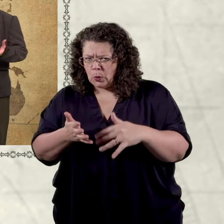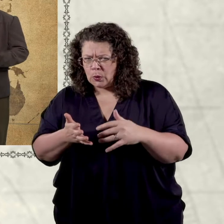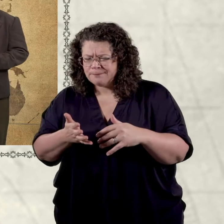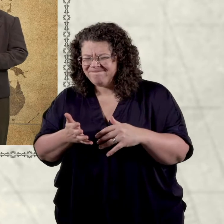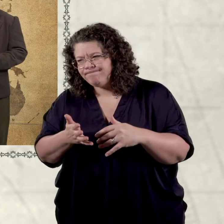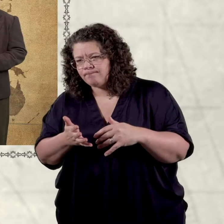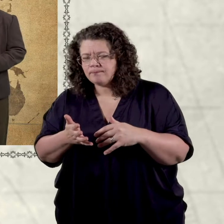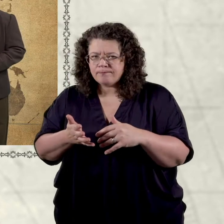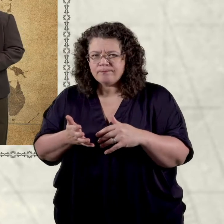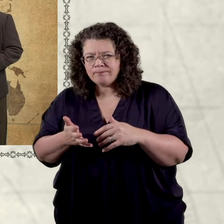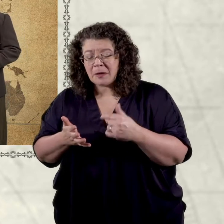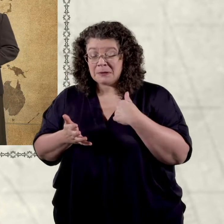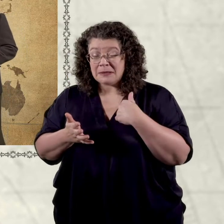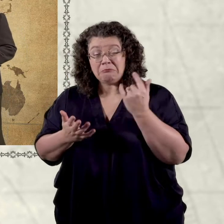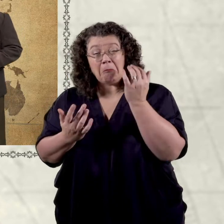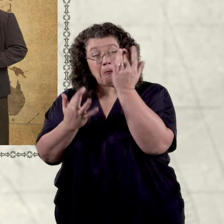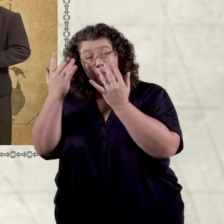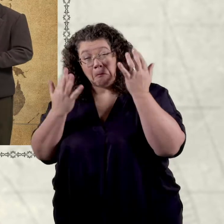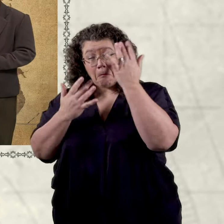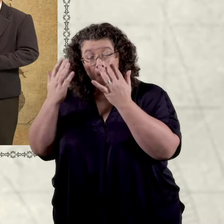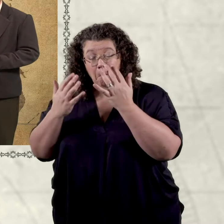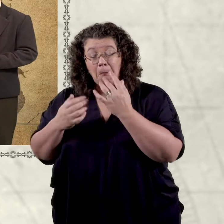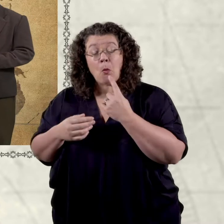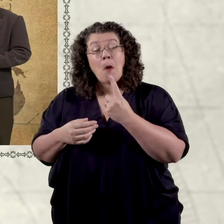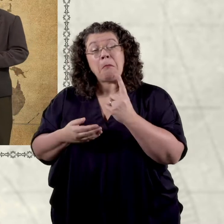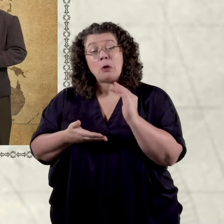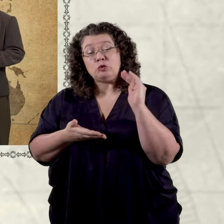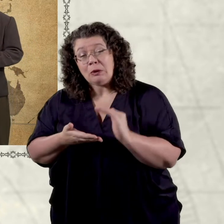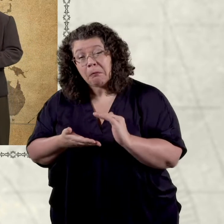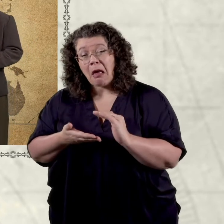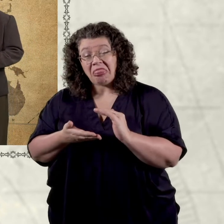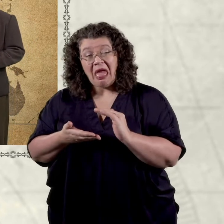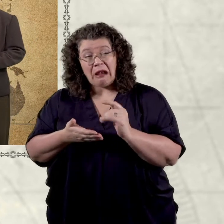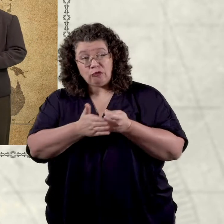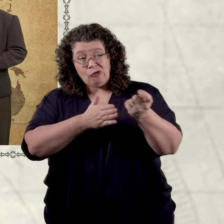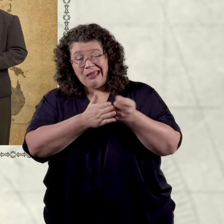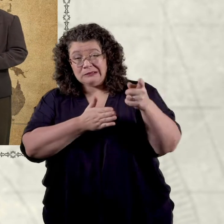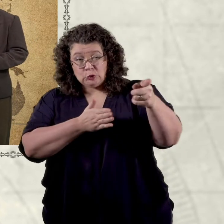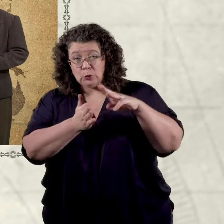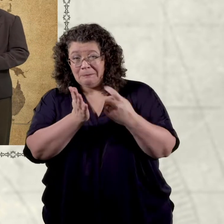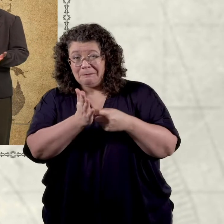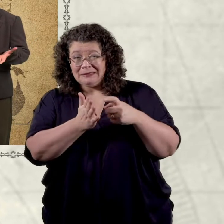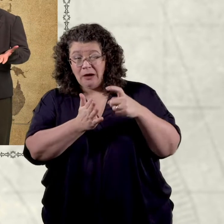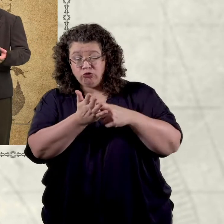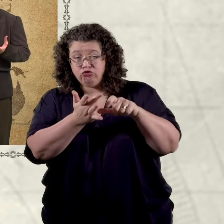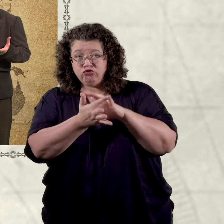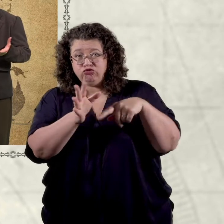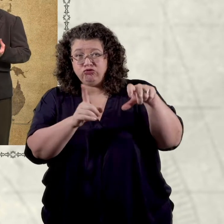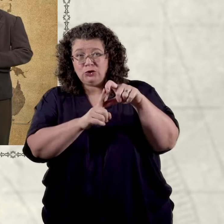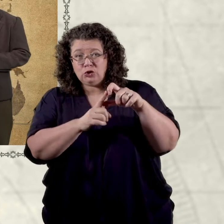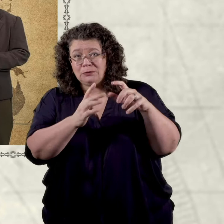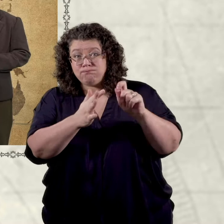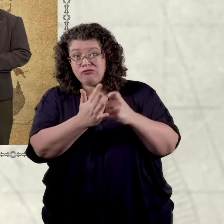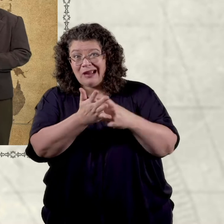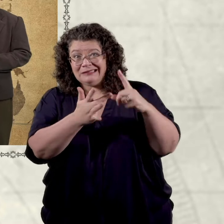gorfod dalu i'r sgweiar cas bob blwyddyn. Dim ond 53 punt dwi'n ennill fel arfer mewn